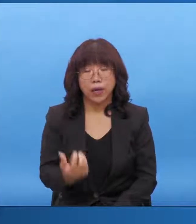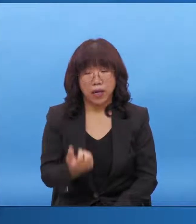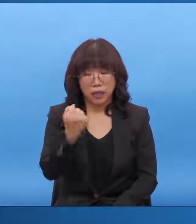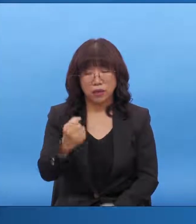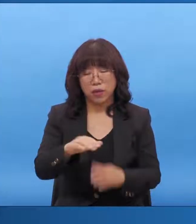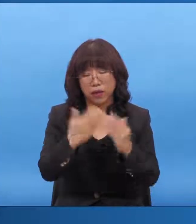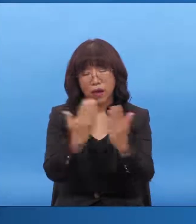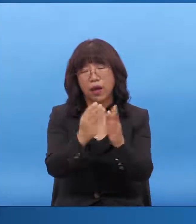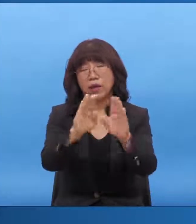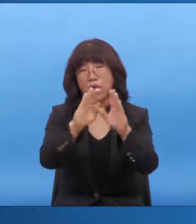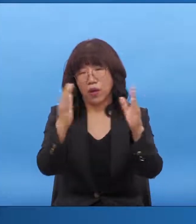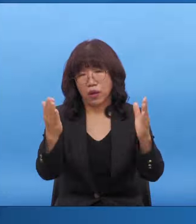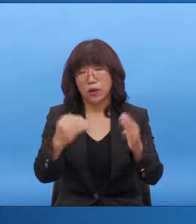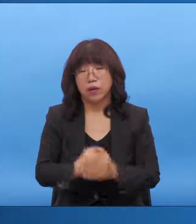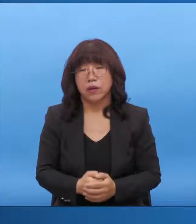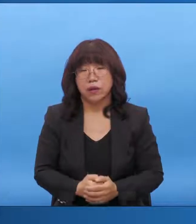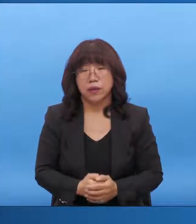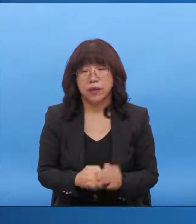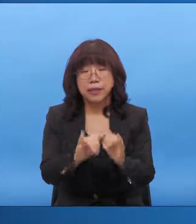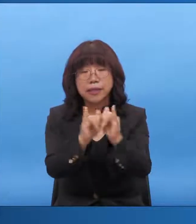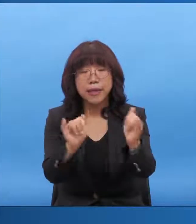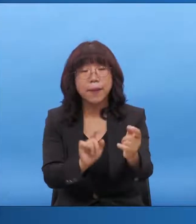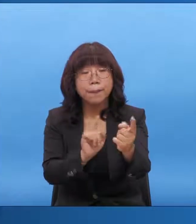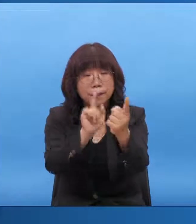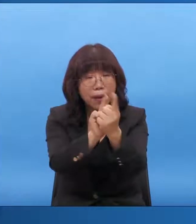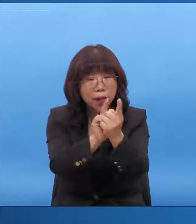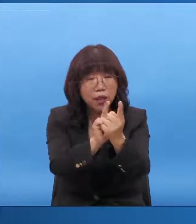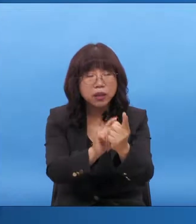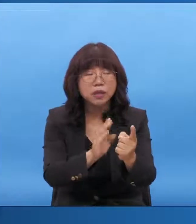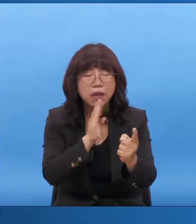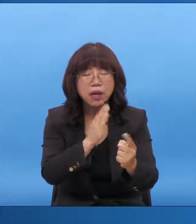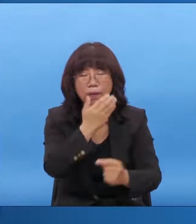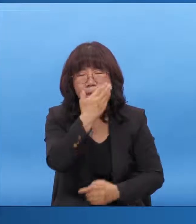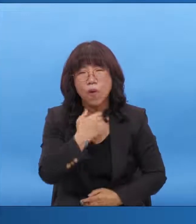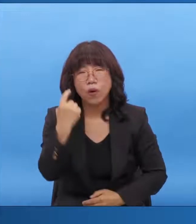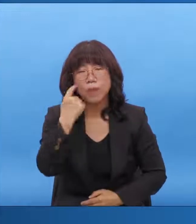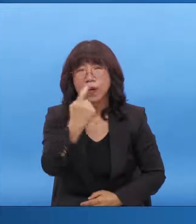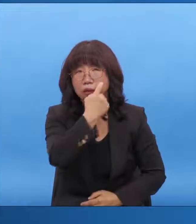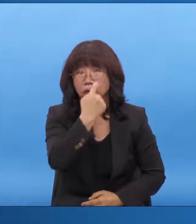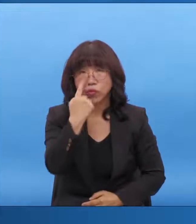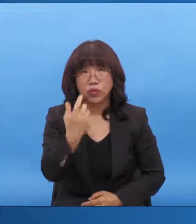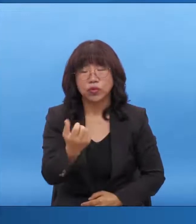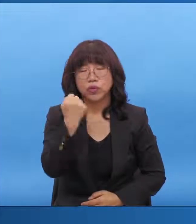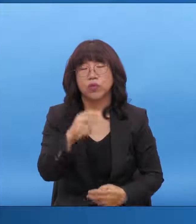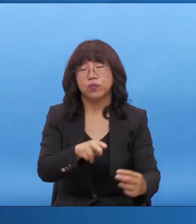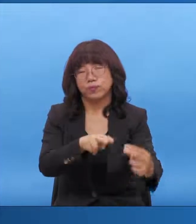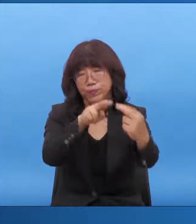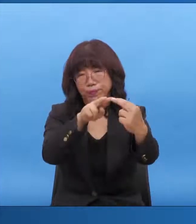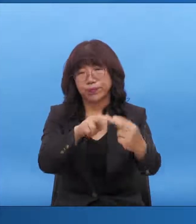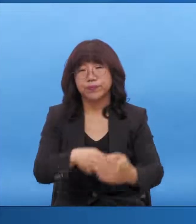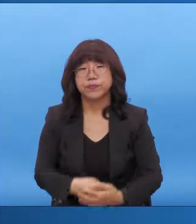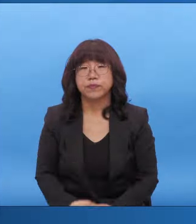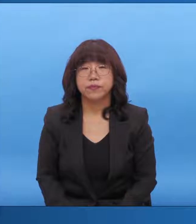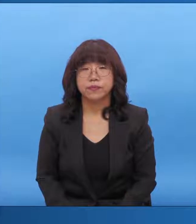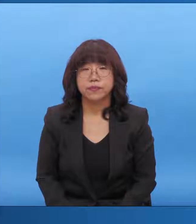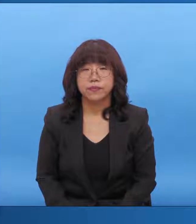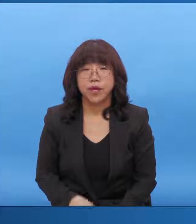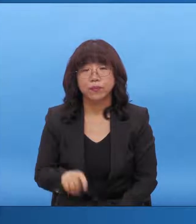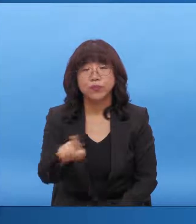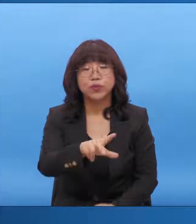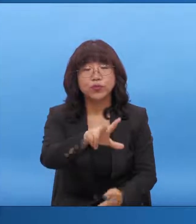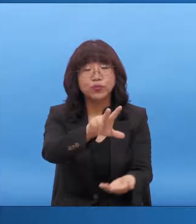사람 볼 때 정말 복음의 눈으로 봐야 돼요. Again, when you look at people, you have to truly look at them through the eyes of the gospel. 사건 볼